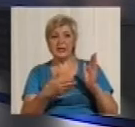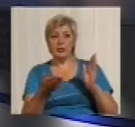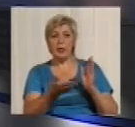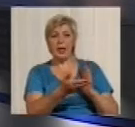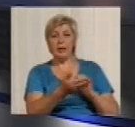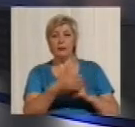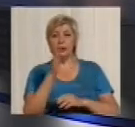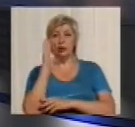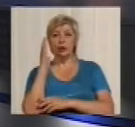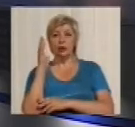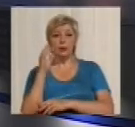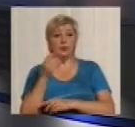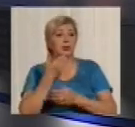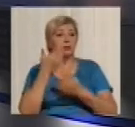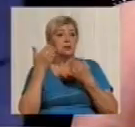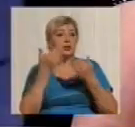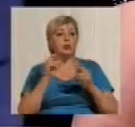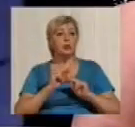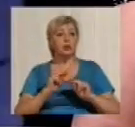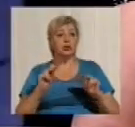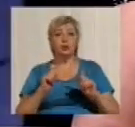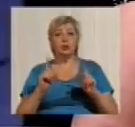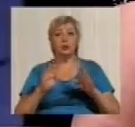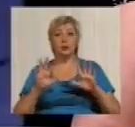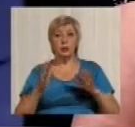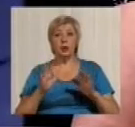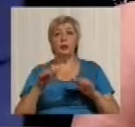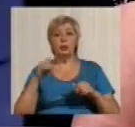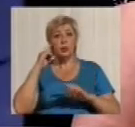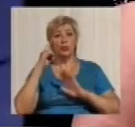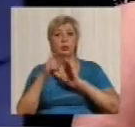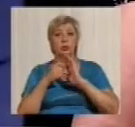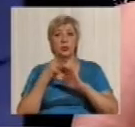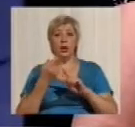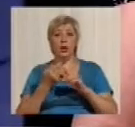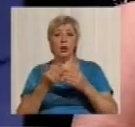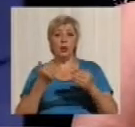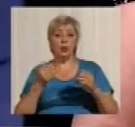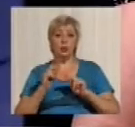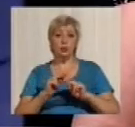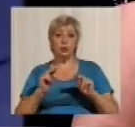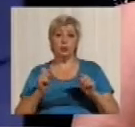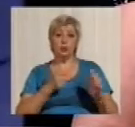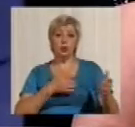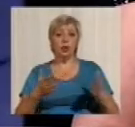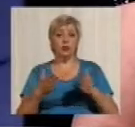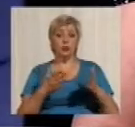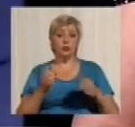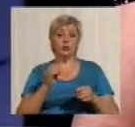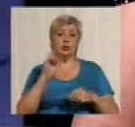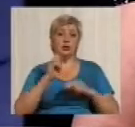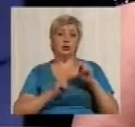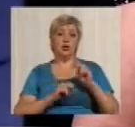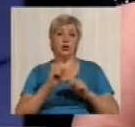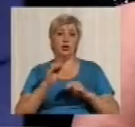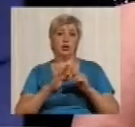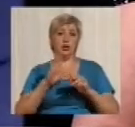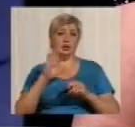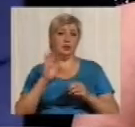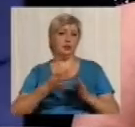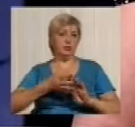Спросили у учителей, что происходит, и тогда мы узнали вот информацию от учителей, что готовится строительство. И тогда мы